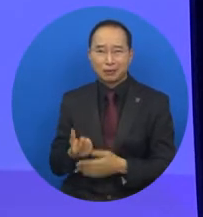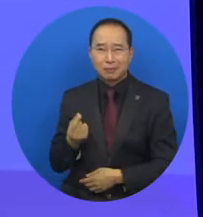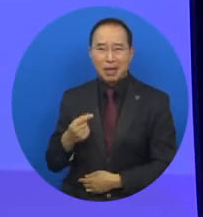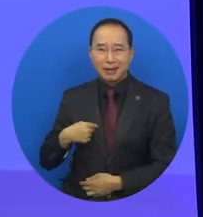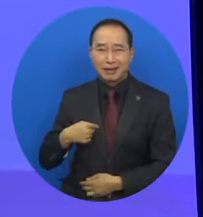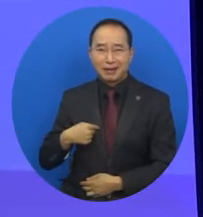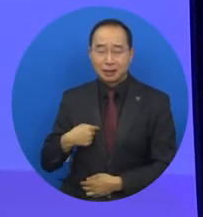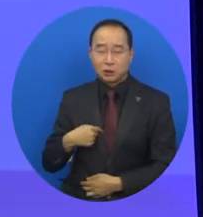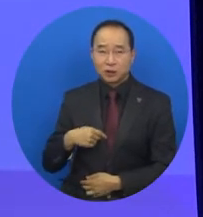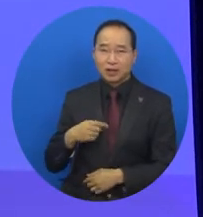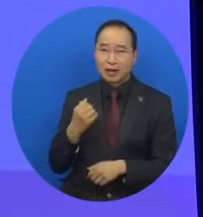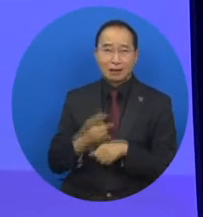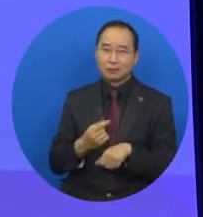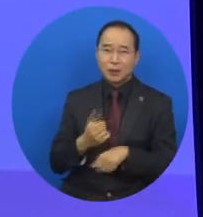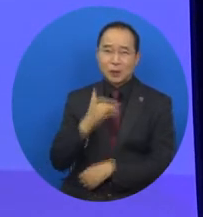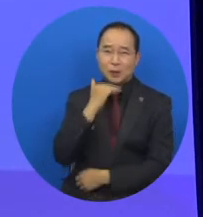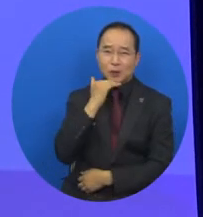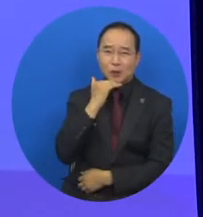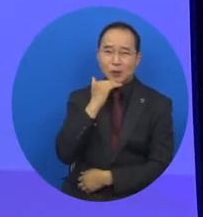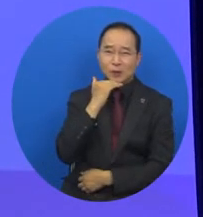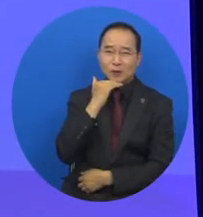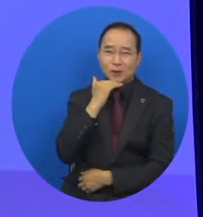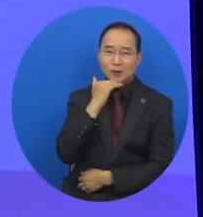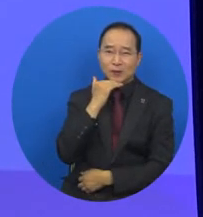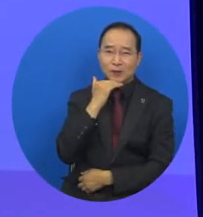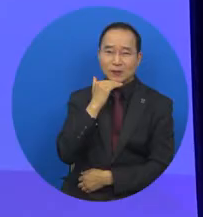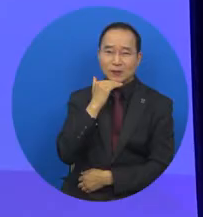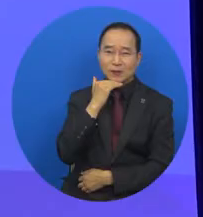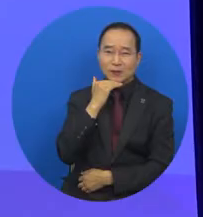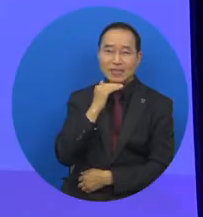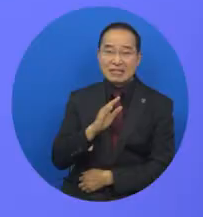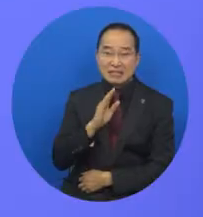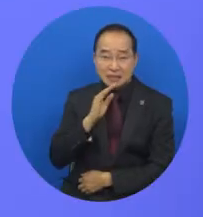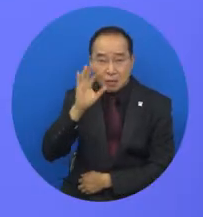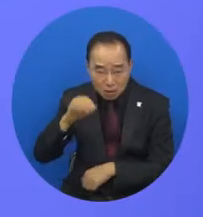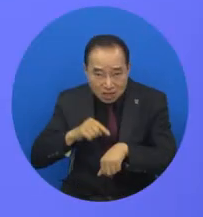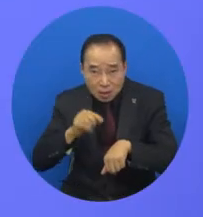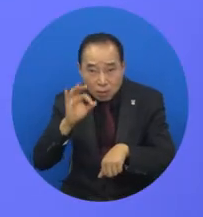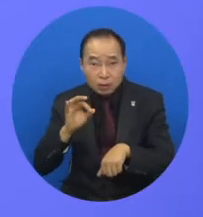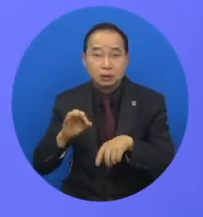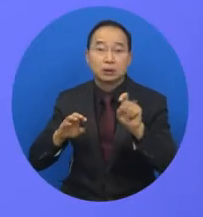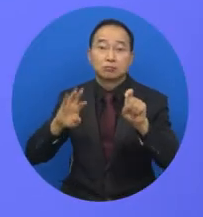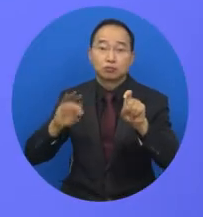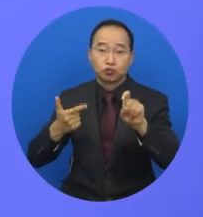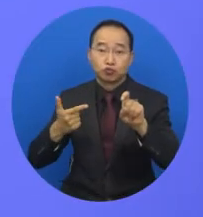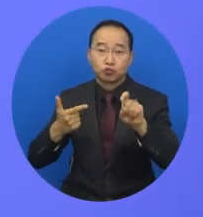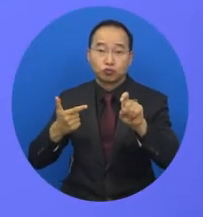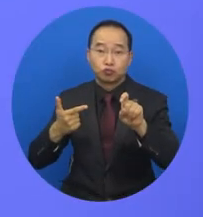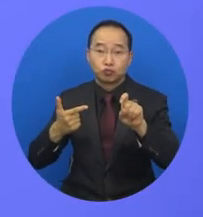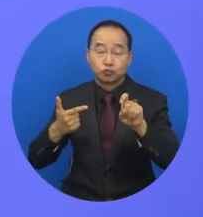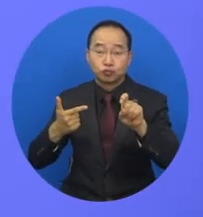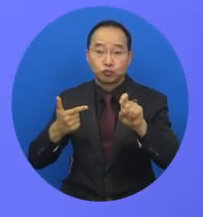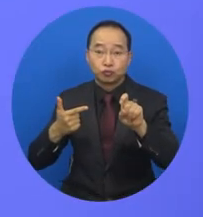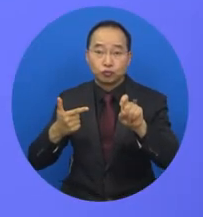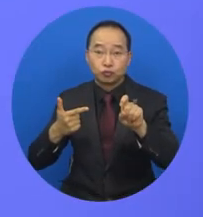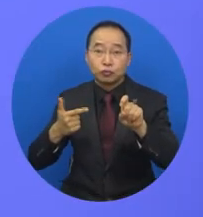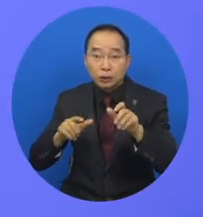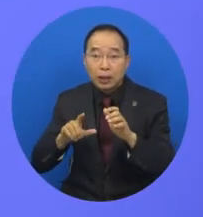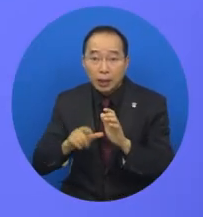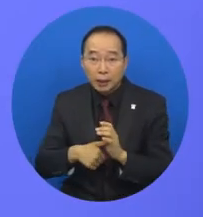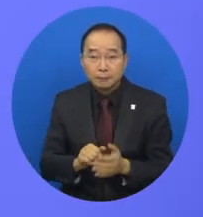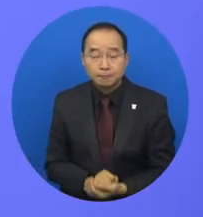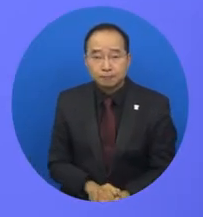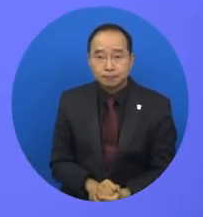정말 견디는 시간이었는데 저는 너무나 긴 시간을 기다렸지만은 사실은 10분밖에 되지 않았죠. 근데